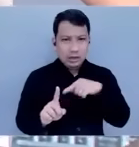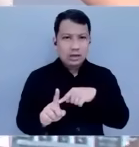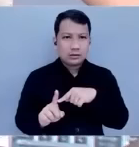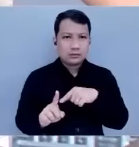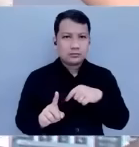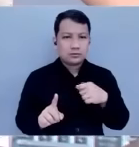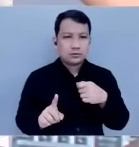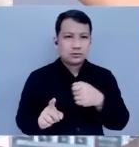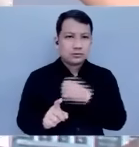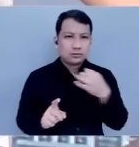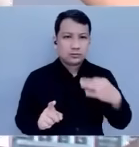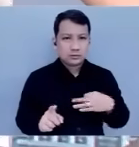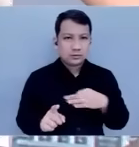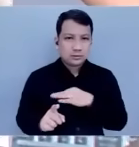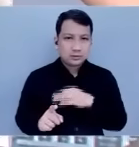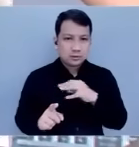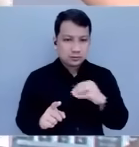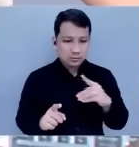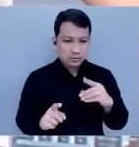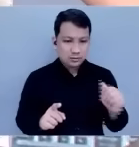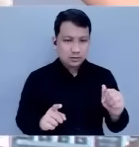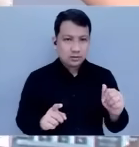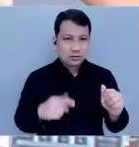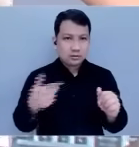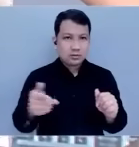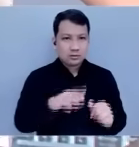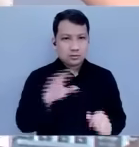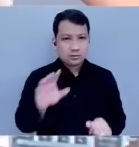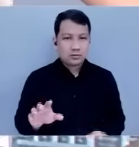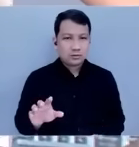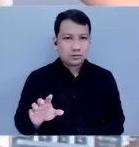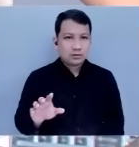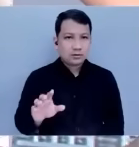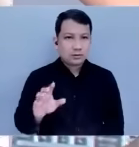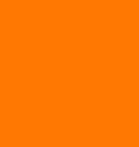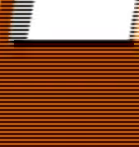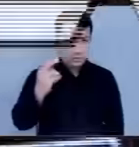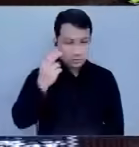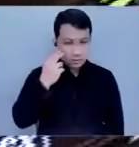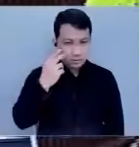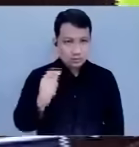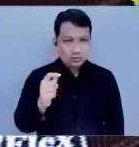ilang MMDA enforcer. Nasa frontline ng balitang yan, si Hannibal Talete.